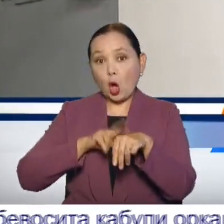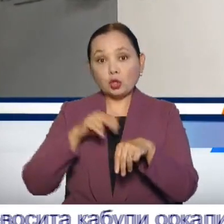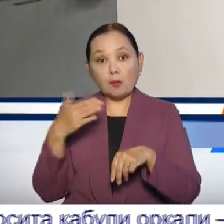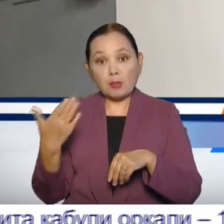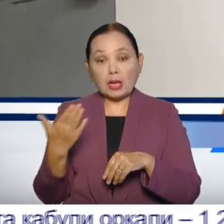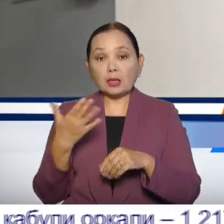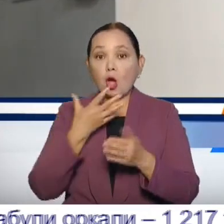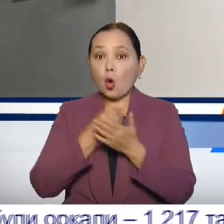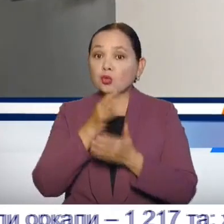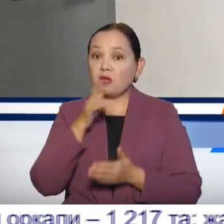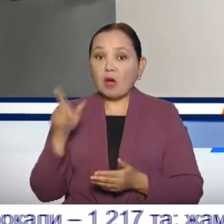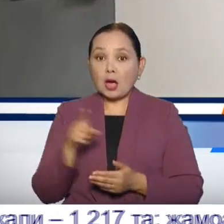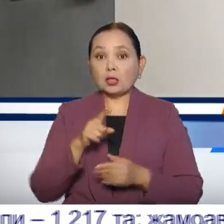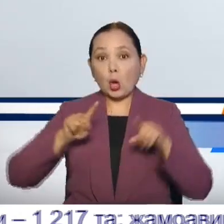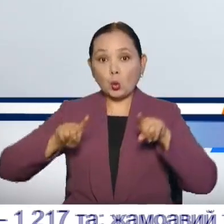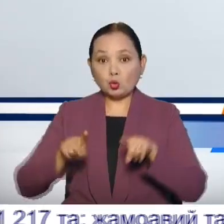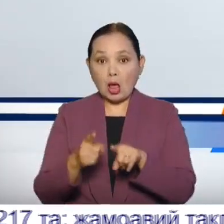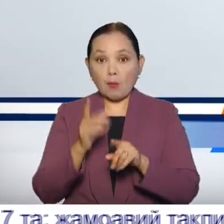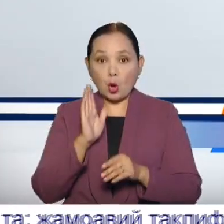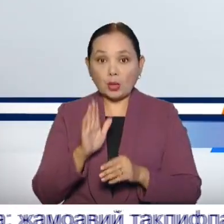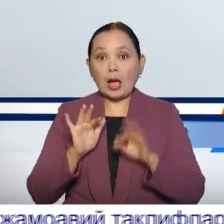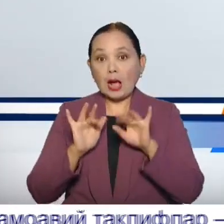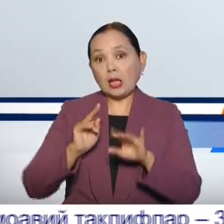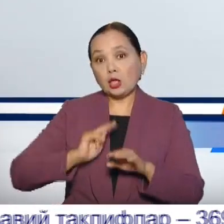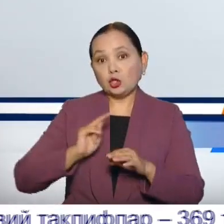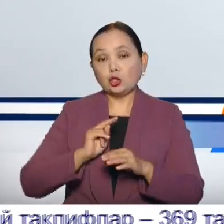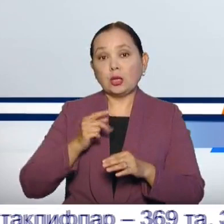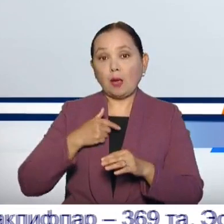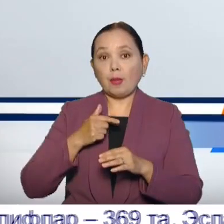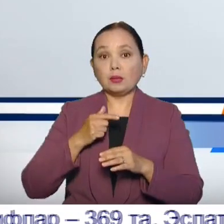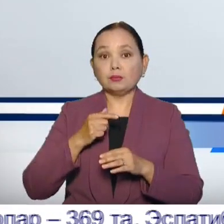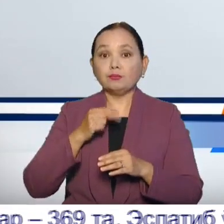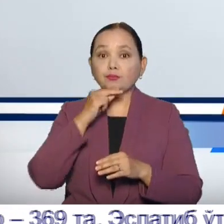tomonidan o'z vaqtida ushlab kelindi. Qilgan ishimdan qattiq pushaymonman.